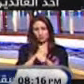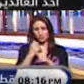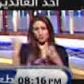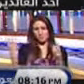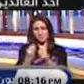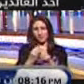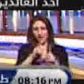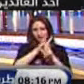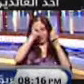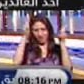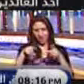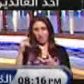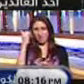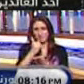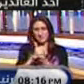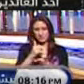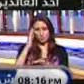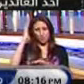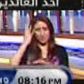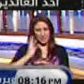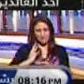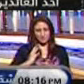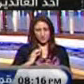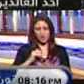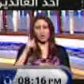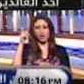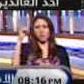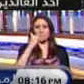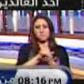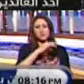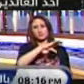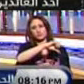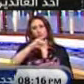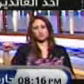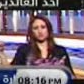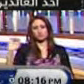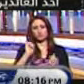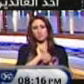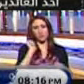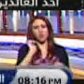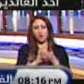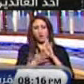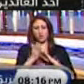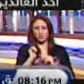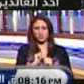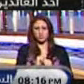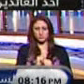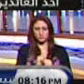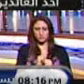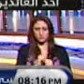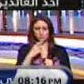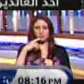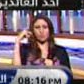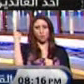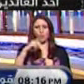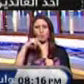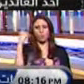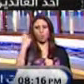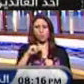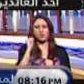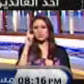فيه ملابس هناك. احوال المصريين اللي في السجون هناك اخبارهم ايه يا استاذ عاطف؟ ما اقدرش اوصفها لك، من الضرب، من